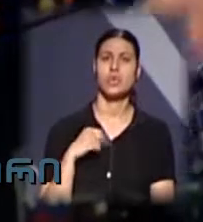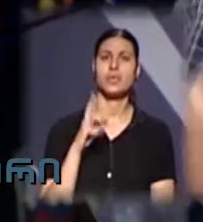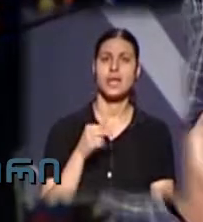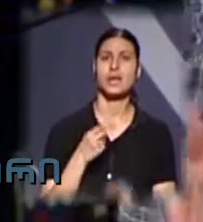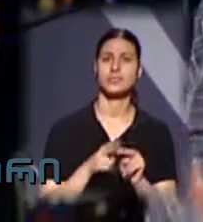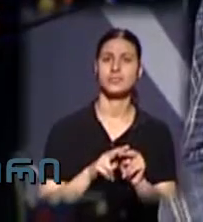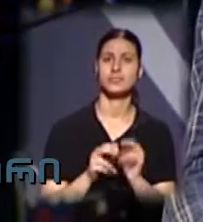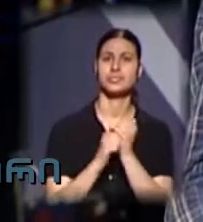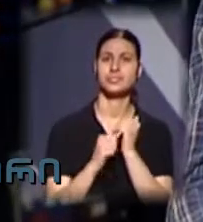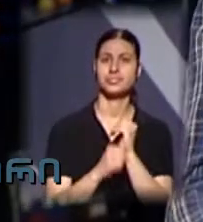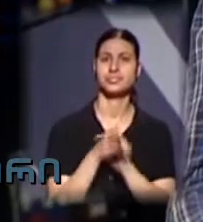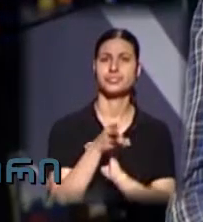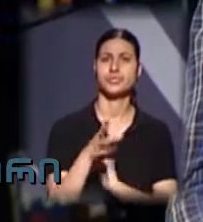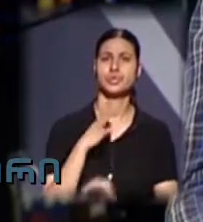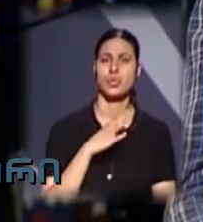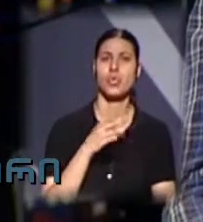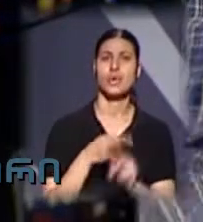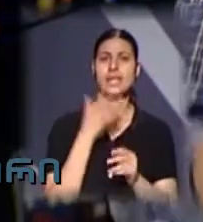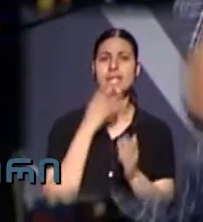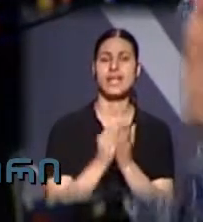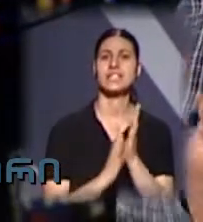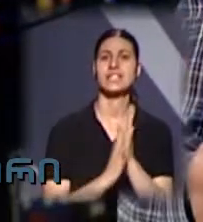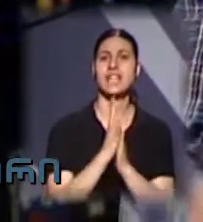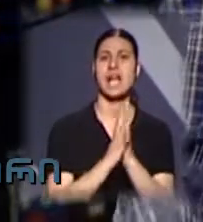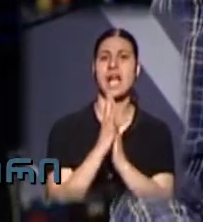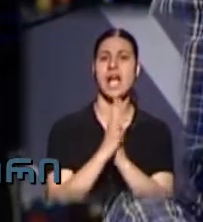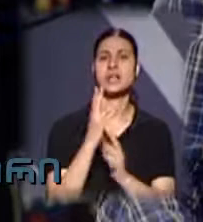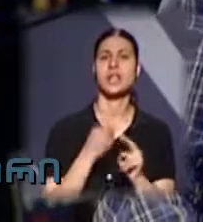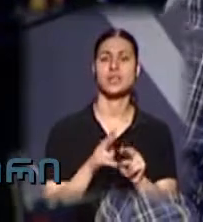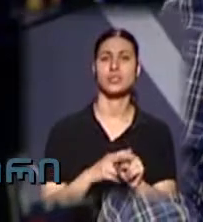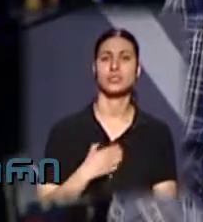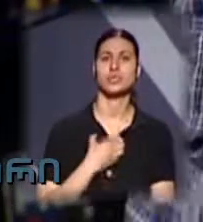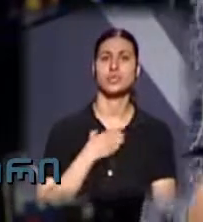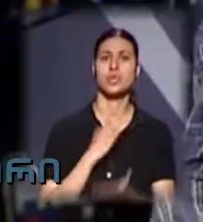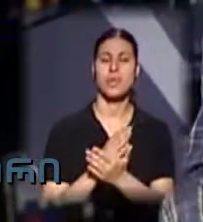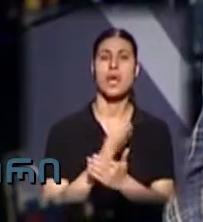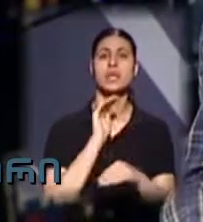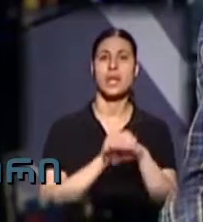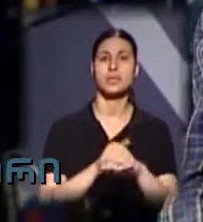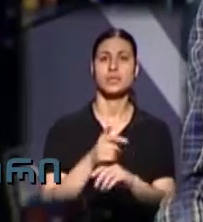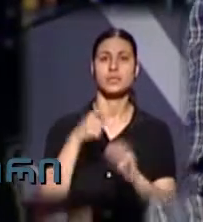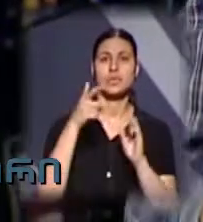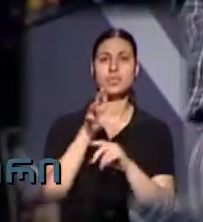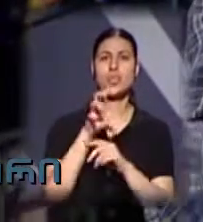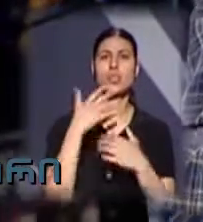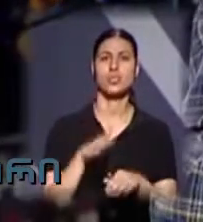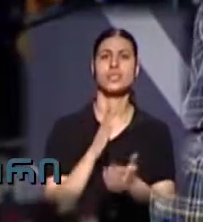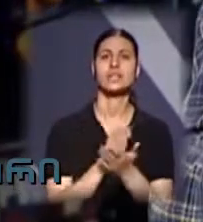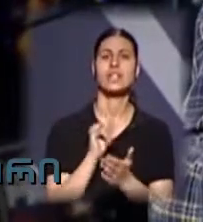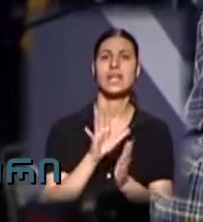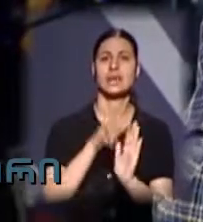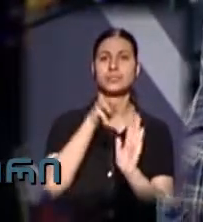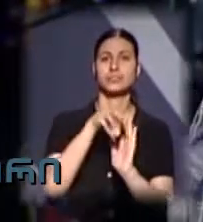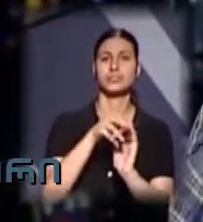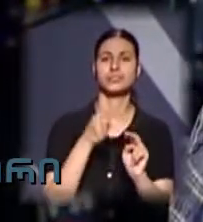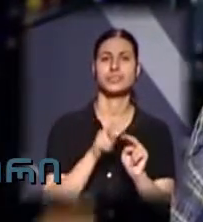ფეკალური წყლით წყავდა ყანას. აი მთელი ეს წყალი, ბატონ ანას იქ დაფიქსირებულია, გადაღებული აქვს, როგორ ჩადიოდეს